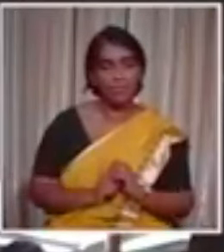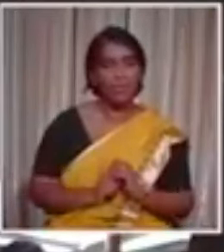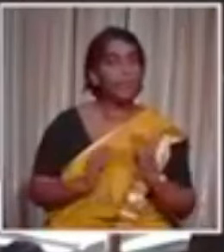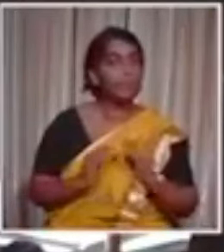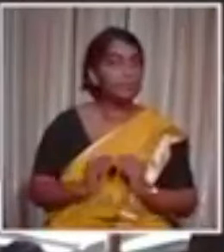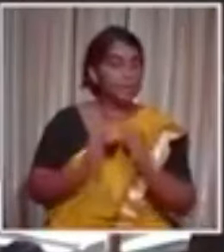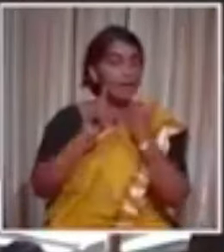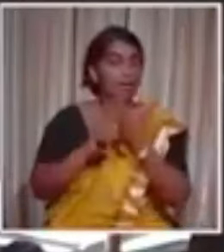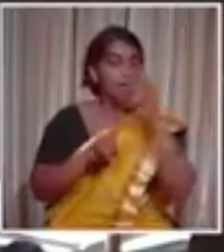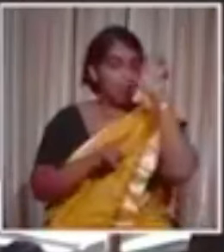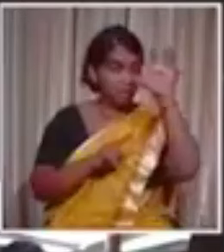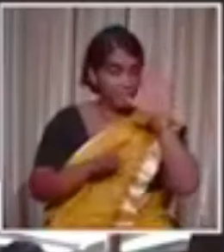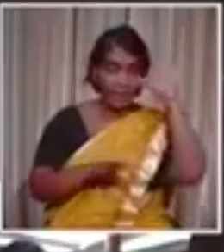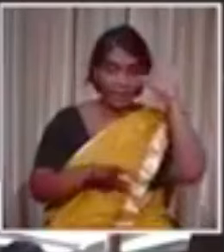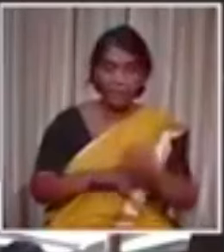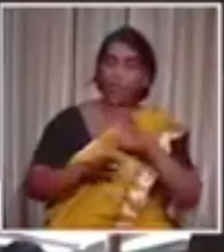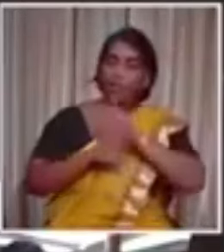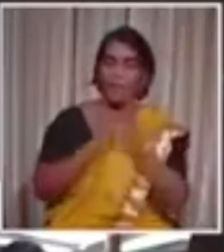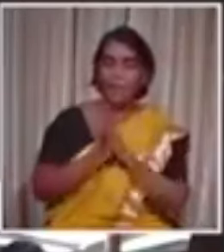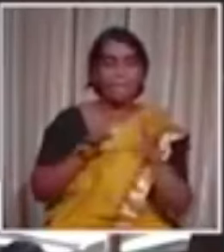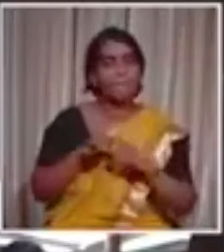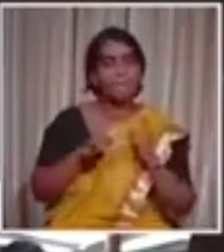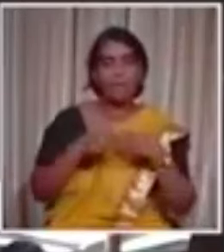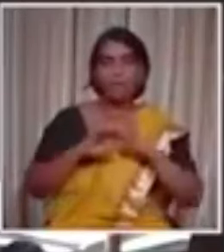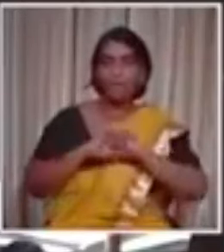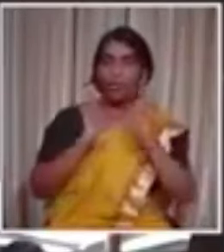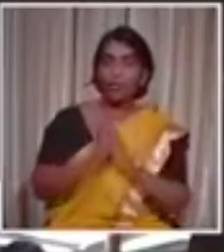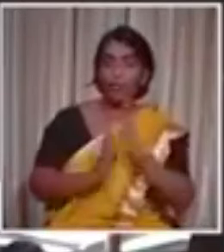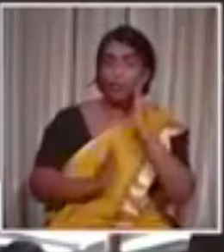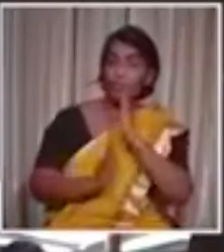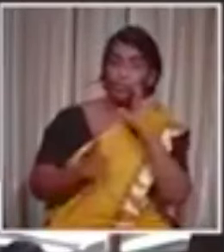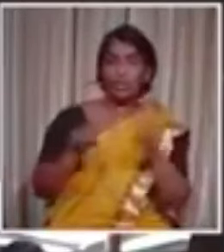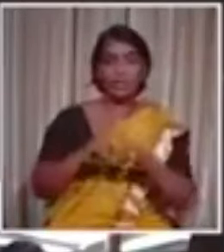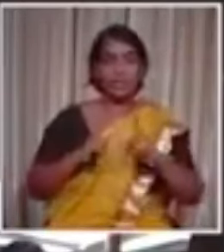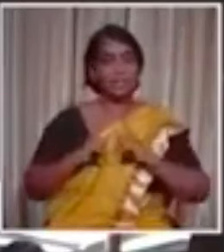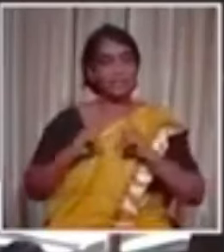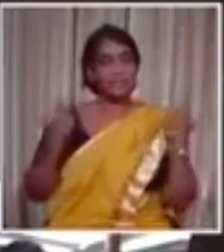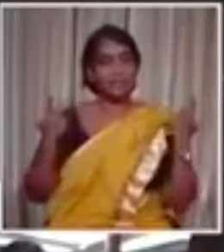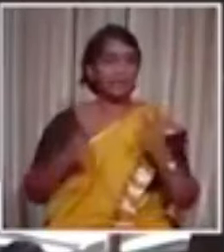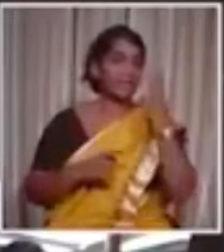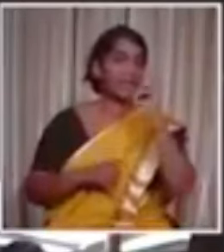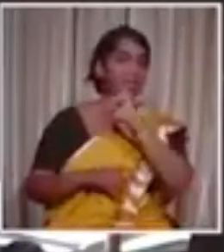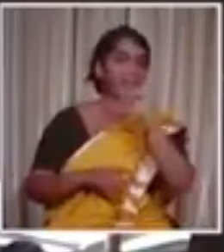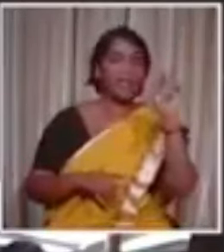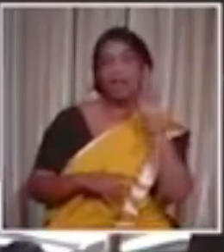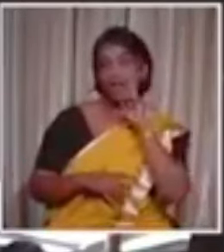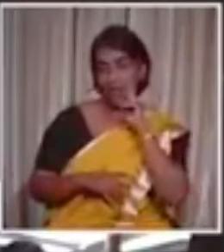සංවර්ධන කලාපත් ගිනවා. එතකොට ප්‍රශ්න ඔක්කොම ඉවරයි. හැමෝම සුද්ධ වගේ ජීවත් වෙවි. 2016 රනිල්